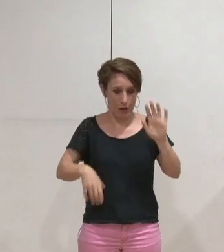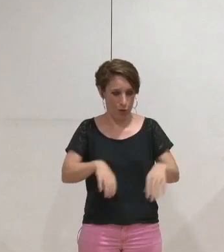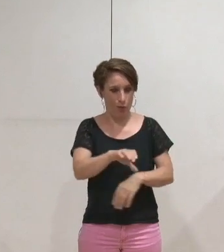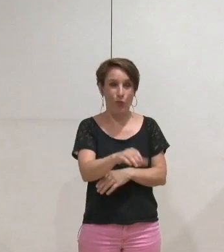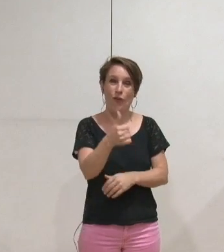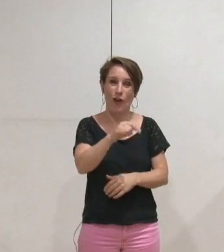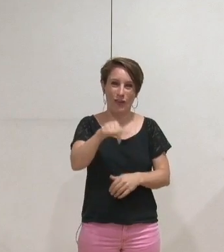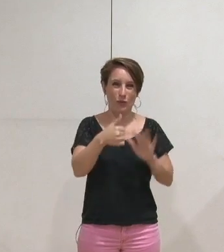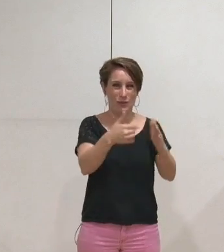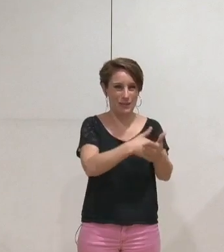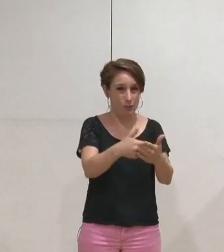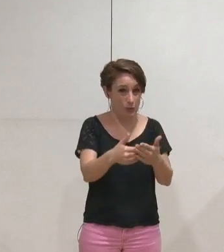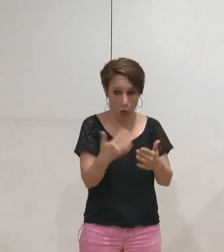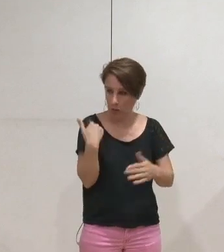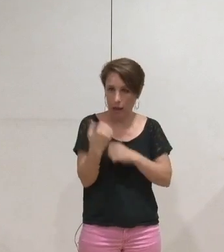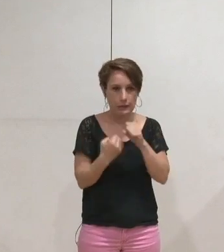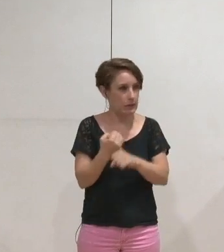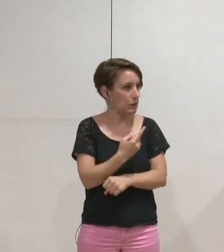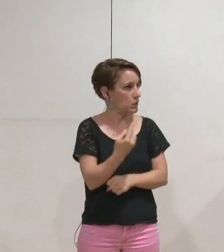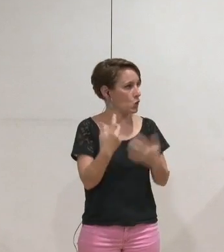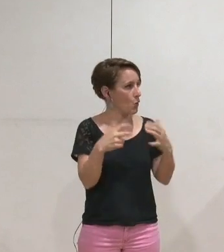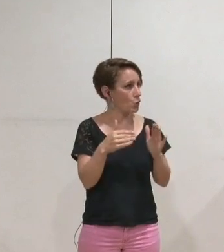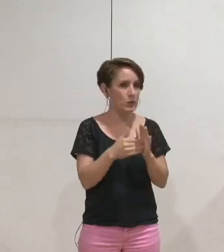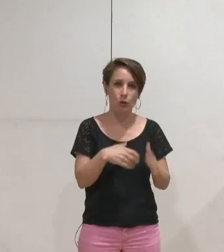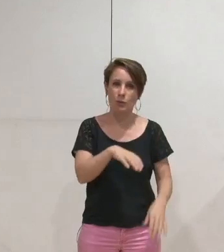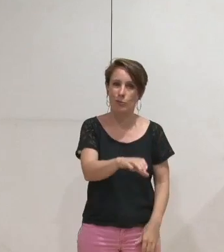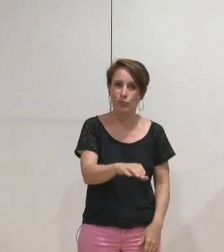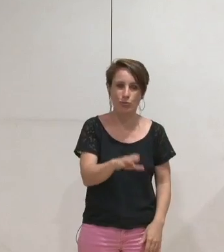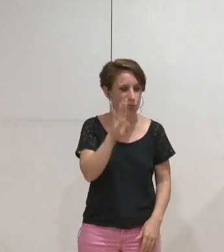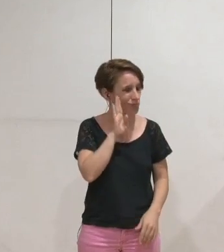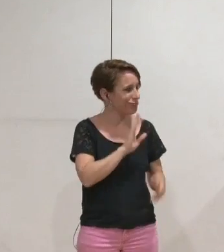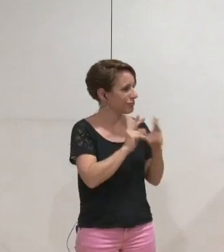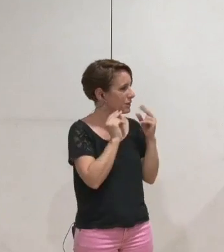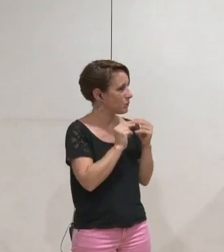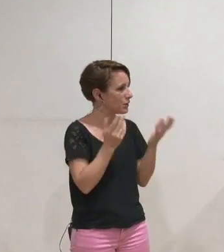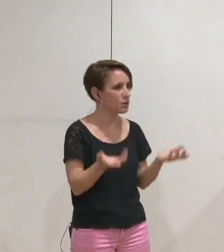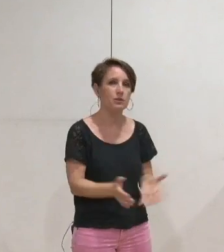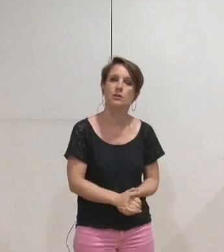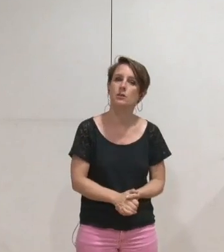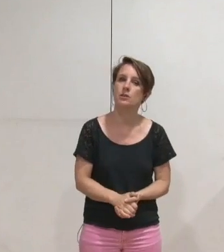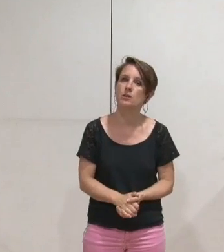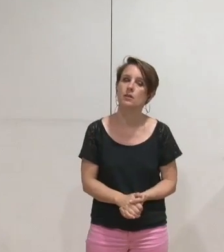800000 donc je je voudrais quelques explications quoi voilà